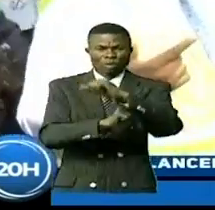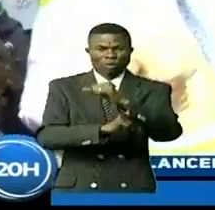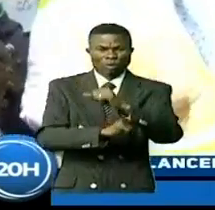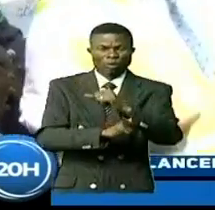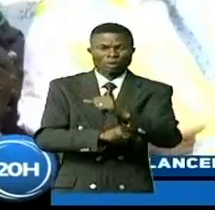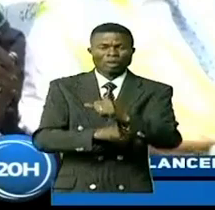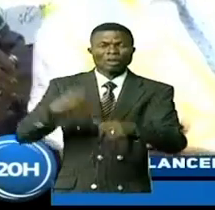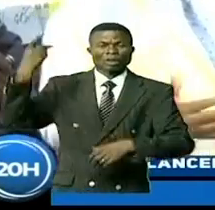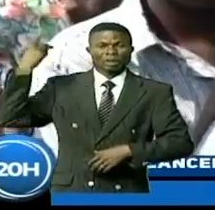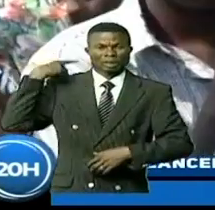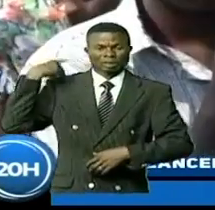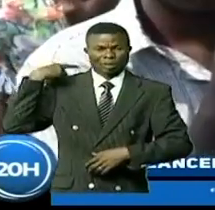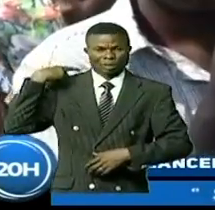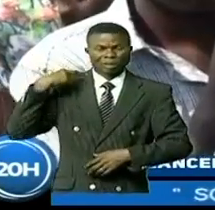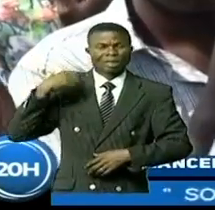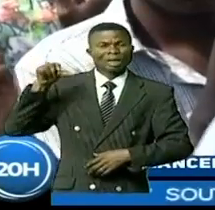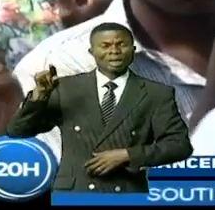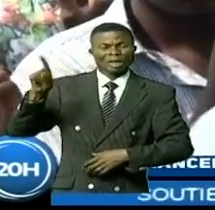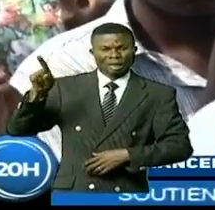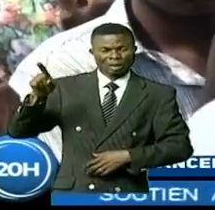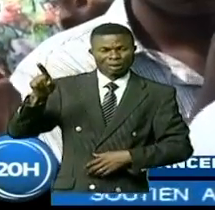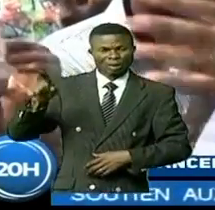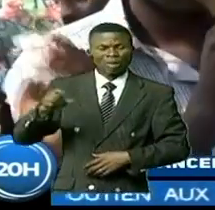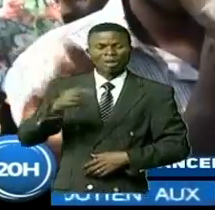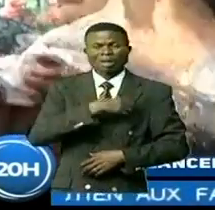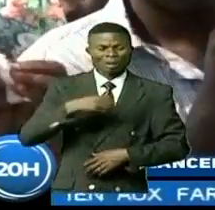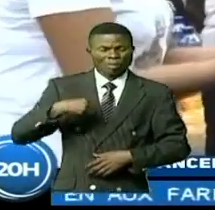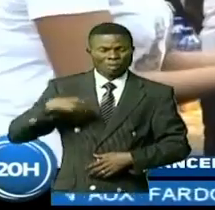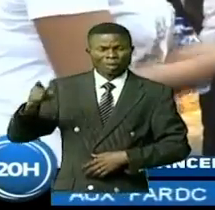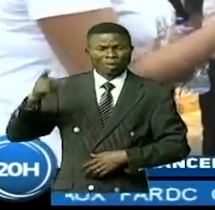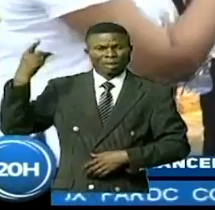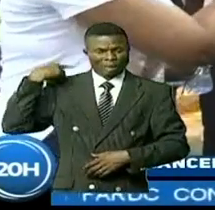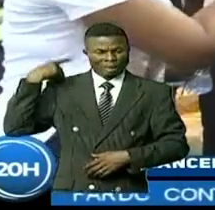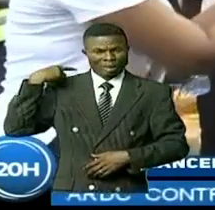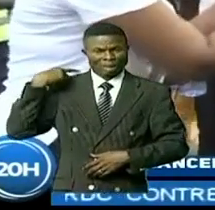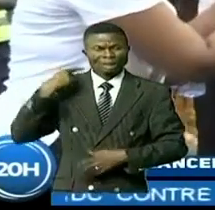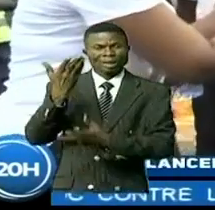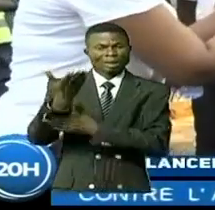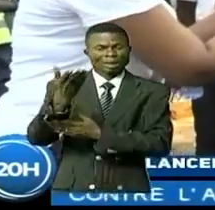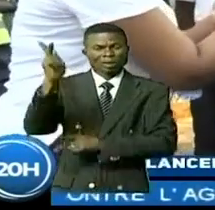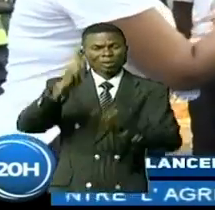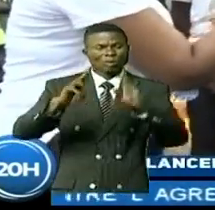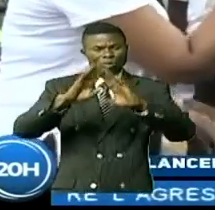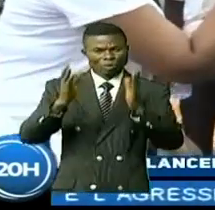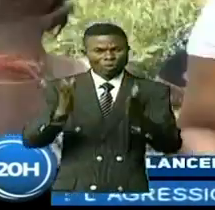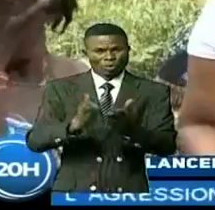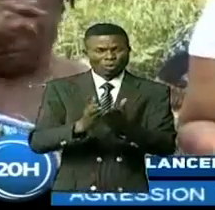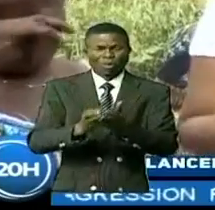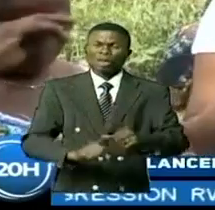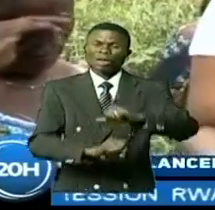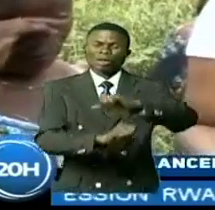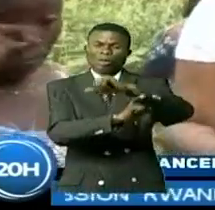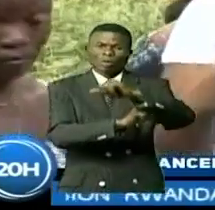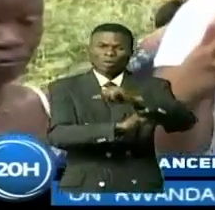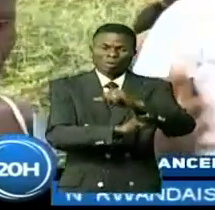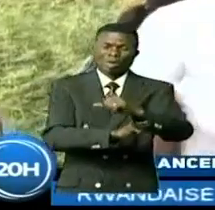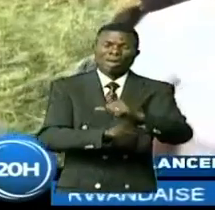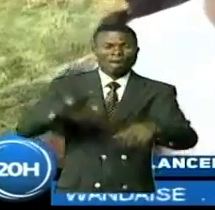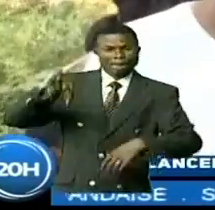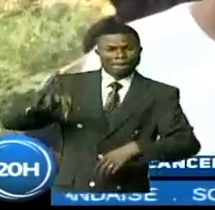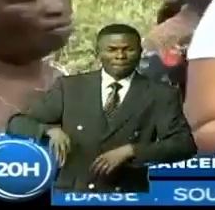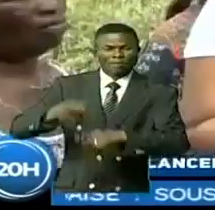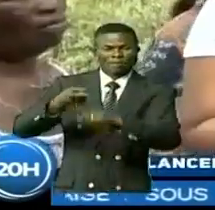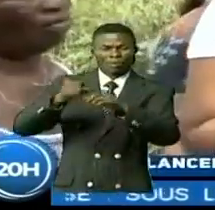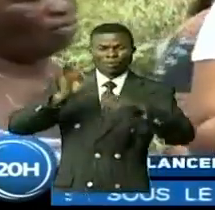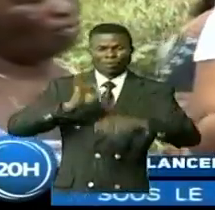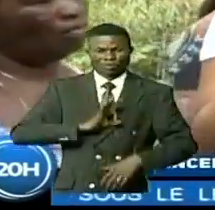notabilité de Kanluka. Sarantila, une des notables du quartier, invite la population à accompagner cette faveur du chef de l'État.